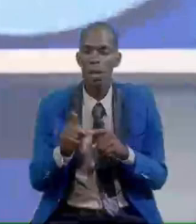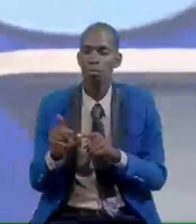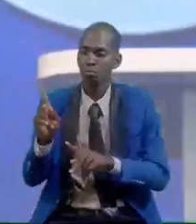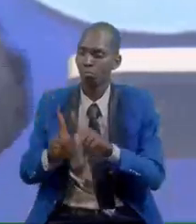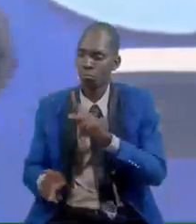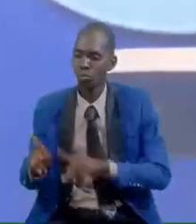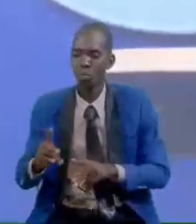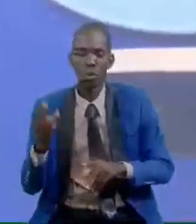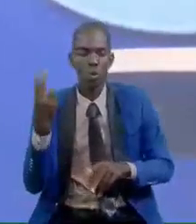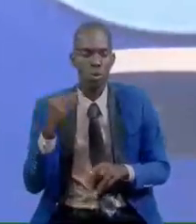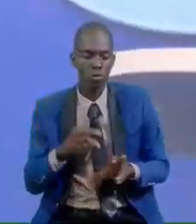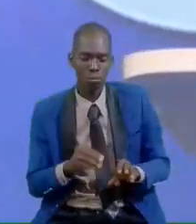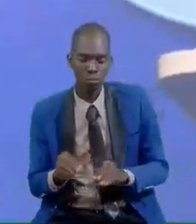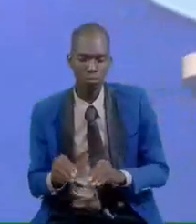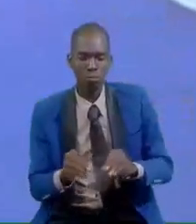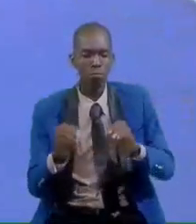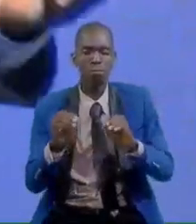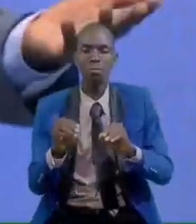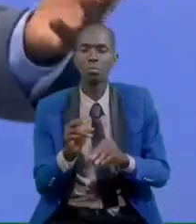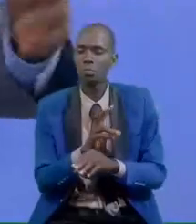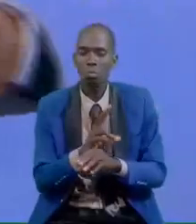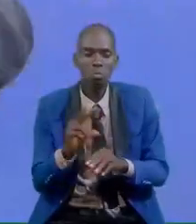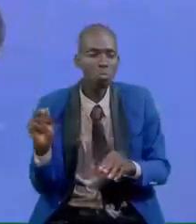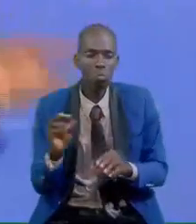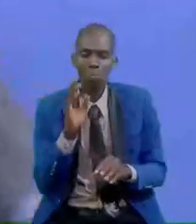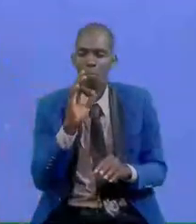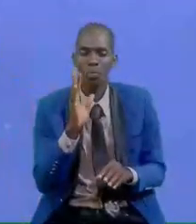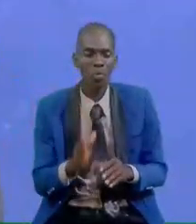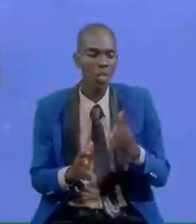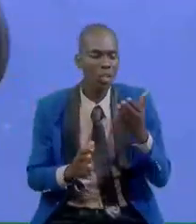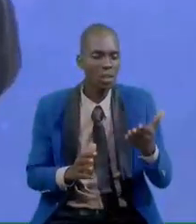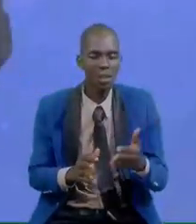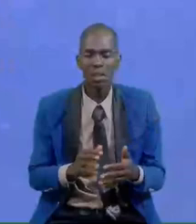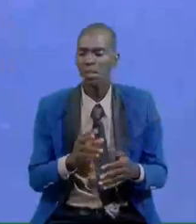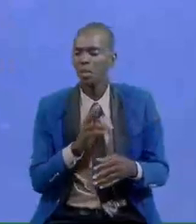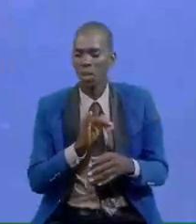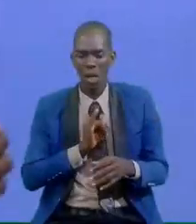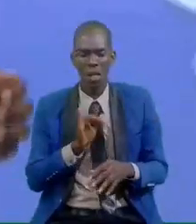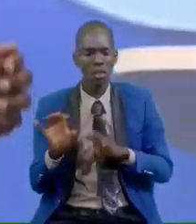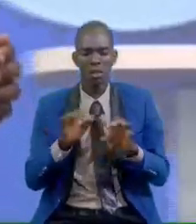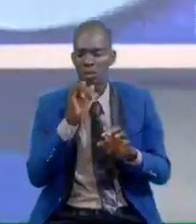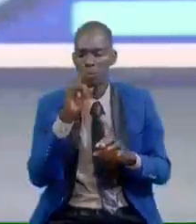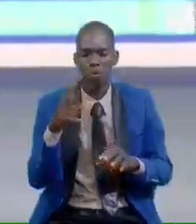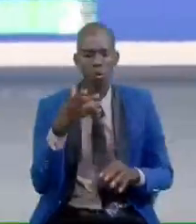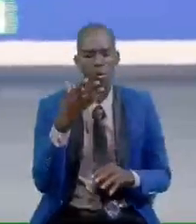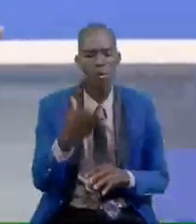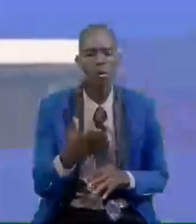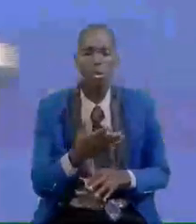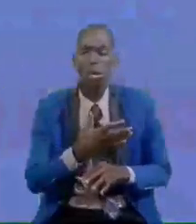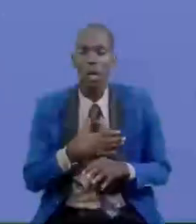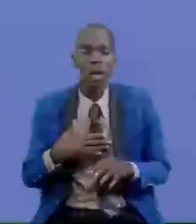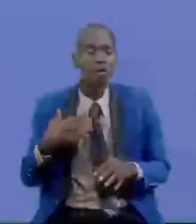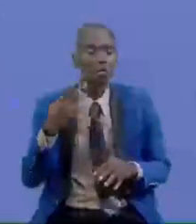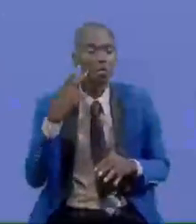gens rentraient, aucun surveillant n'est là-bas, aucun prédicateur n'est là. Moi-même, je ne suis pas allé là-bas. Déjà, nous avons libéré